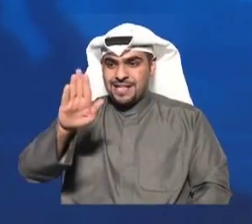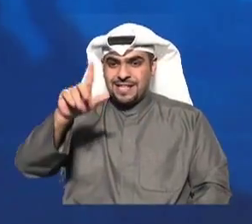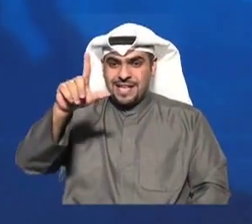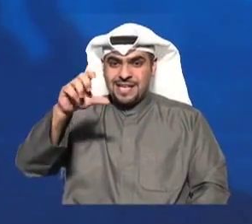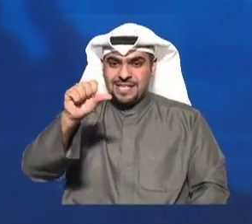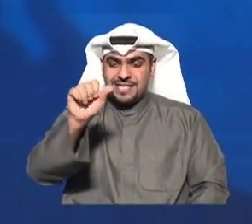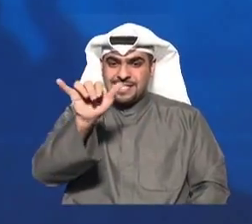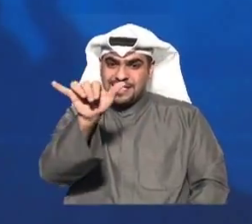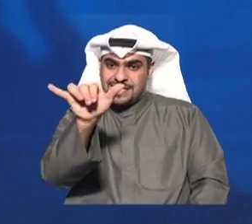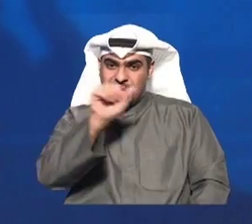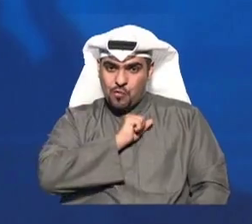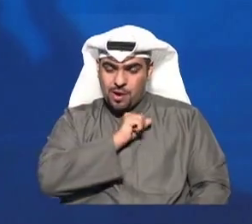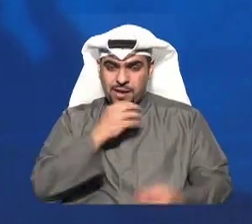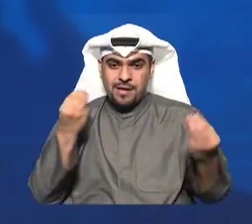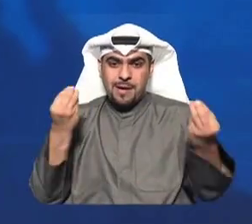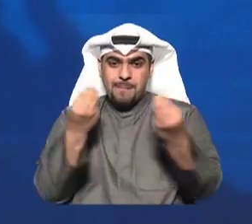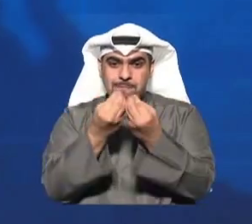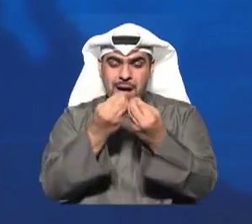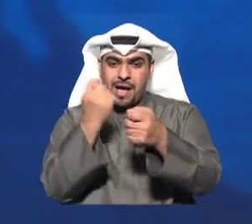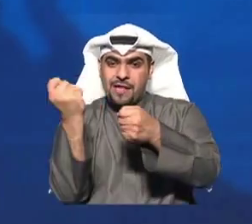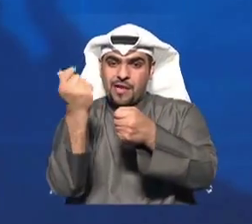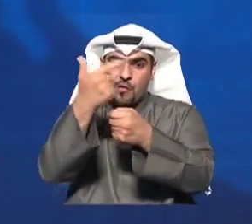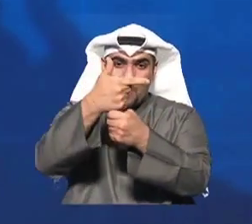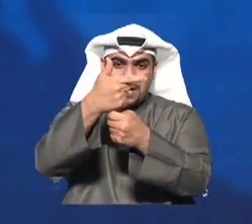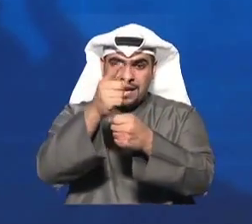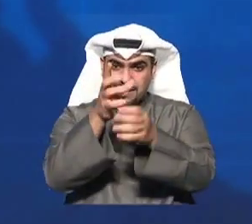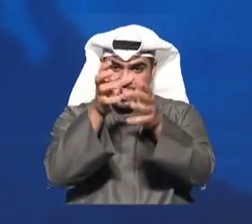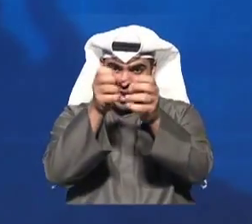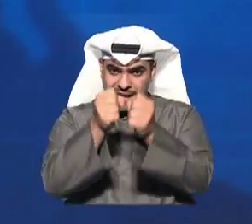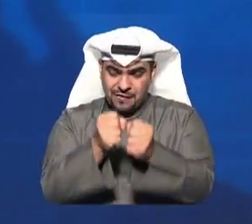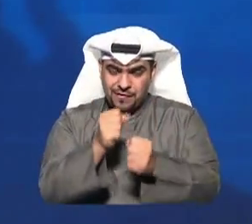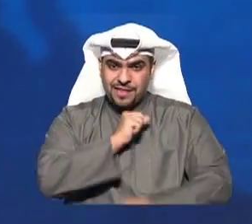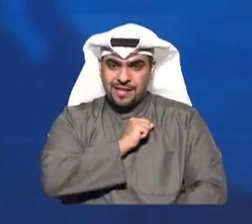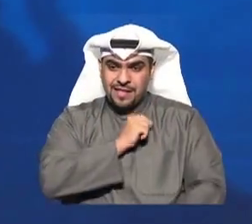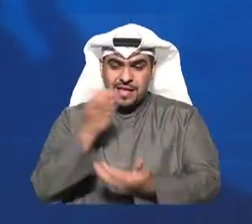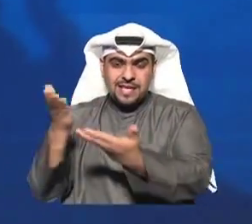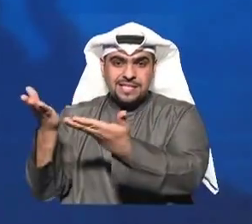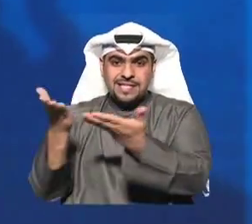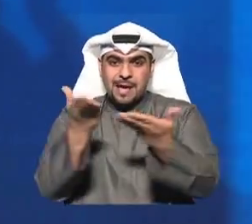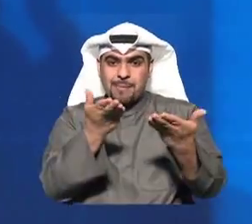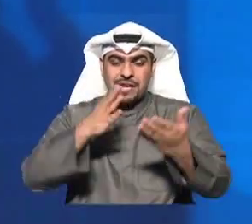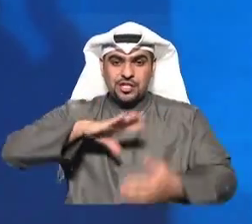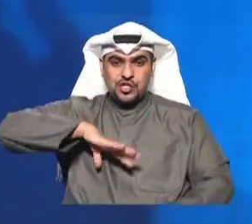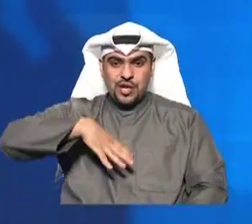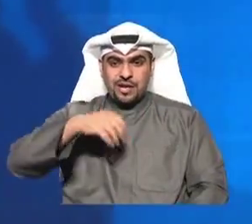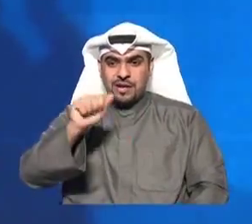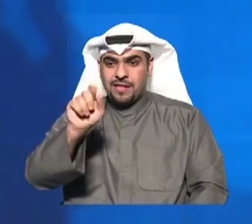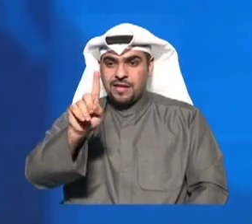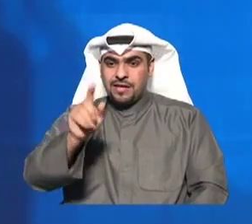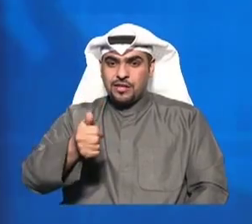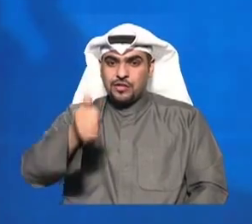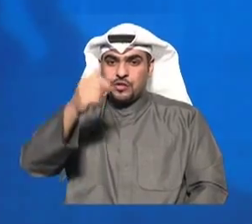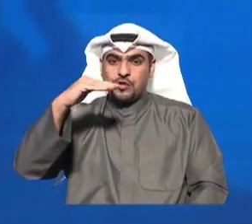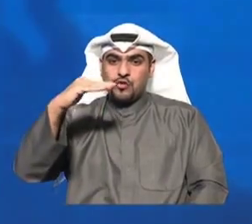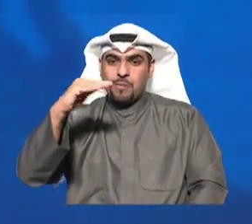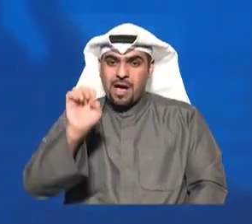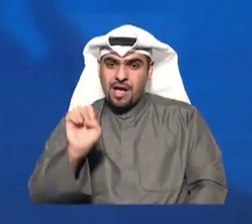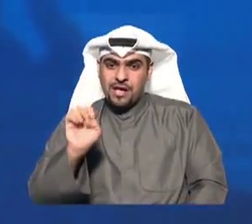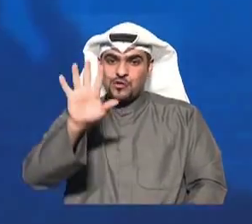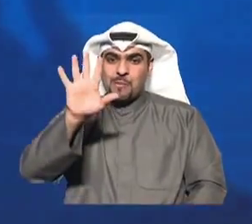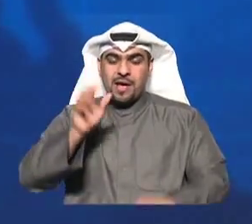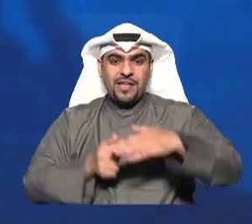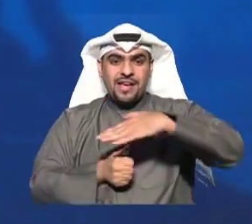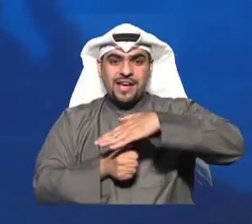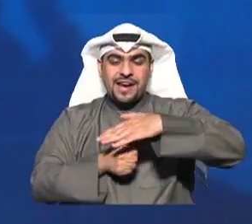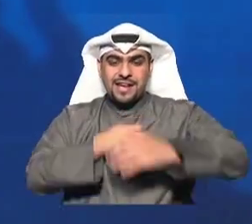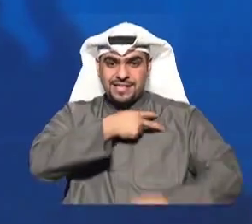العهد الشيخ نواف الأحمد الجابر الصباح. استقبل سموه رعاه الله سمو الشيخ صباح خالد الحمد المبارك الصباح رئيس مجلس